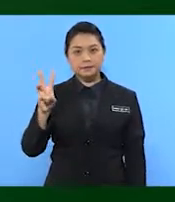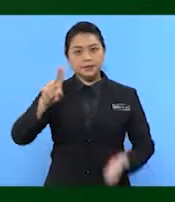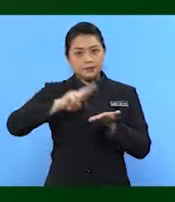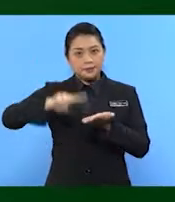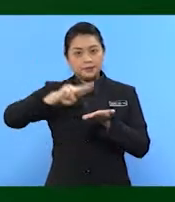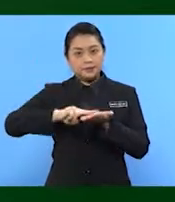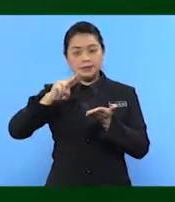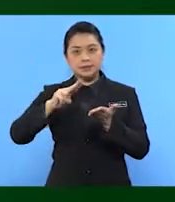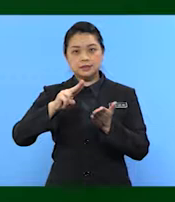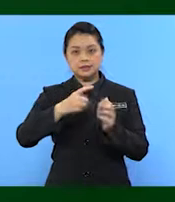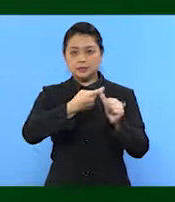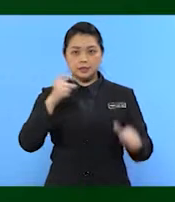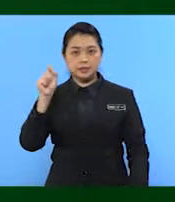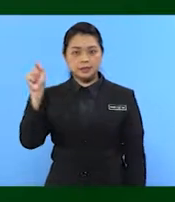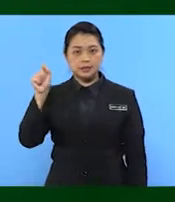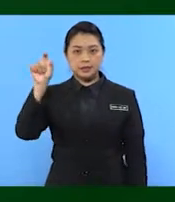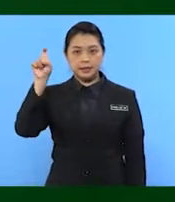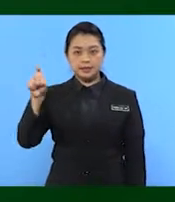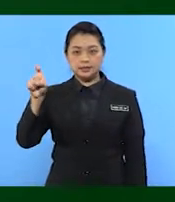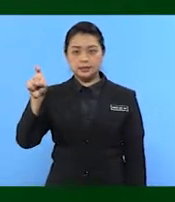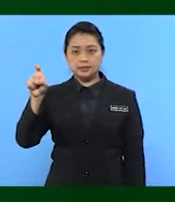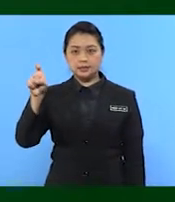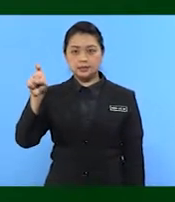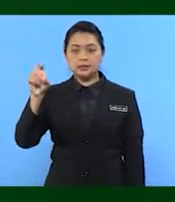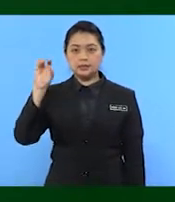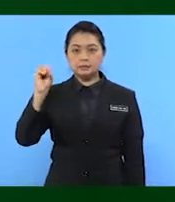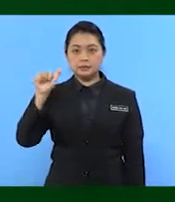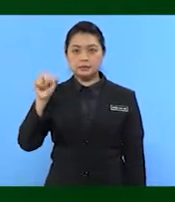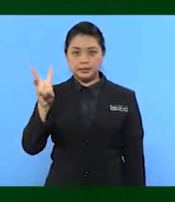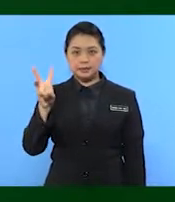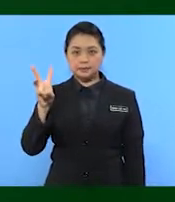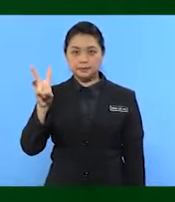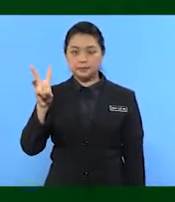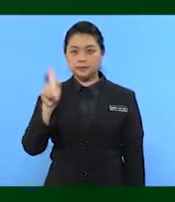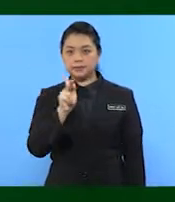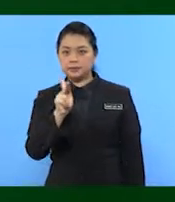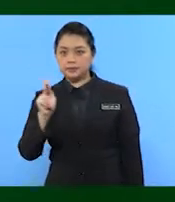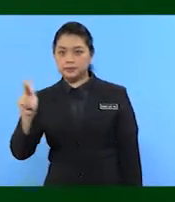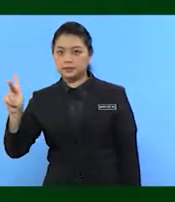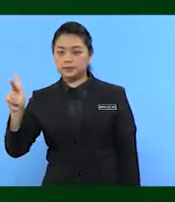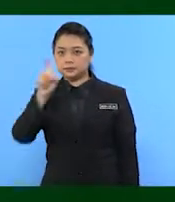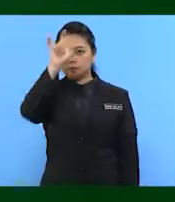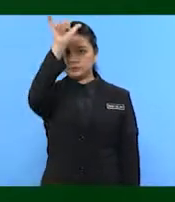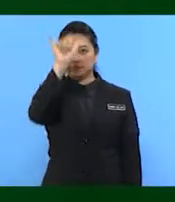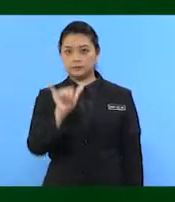dibaca daripada koordinat X iaitu sifar perpuluhan 6 unit ke kanan dari paksi